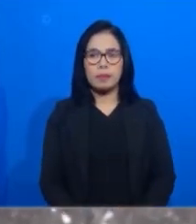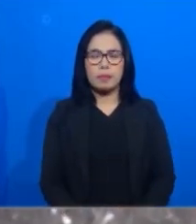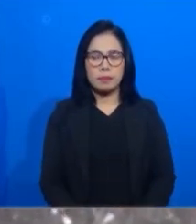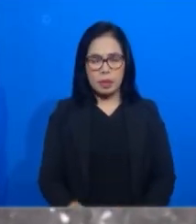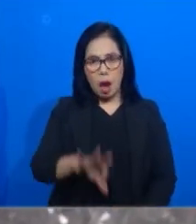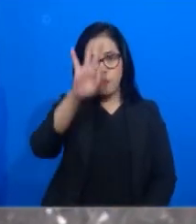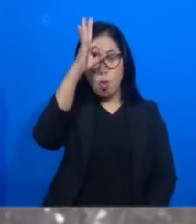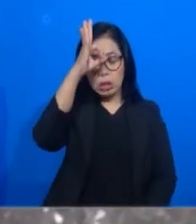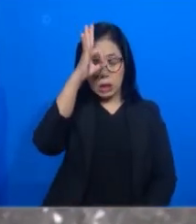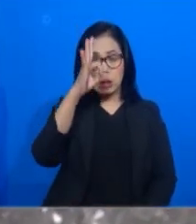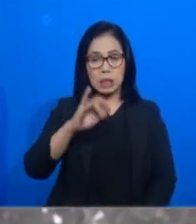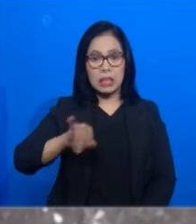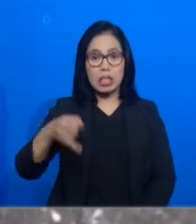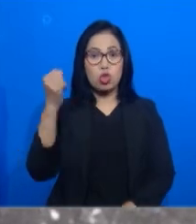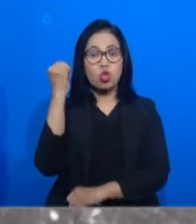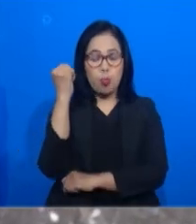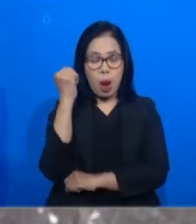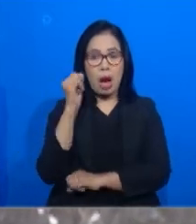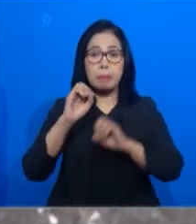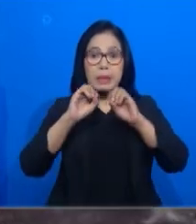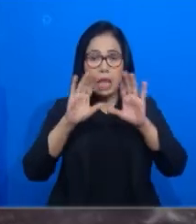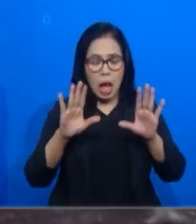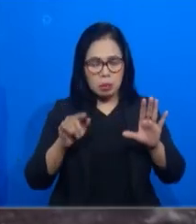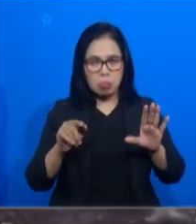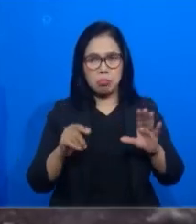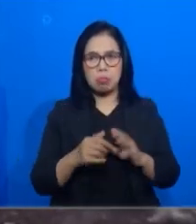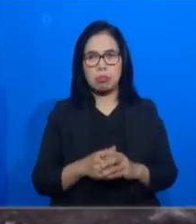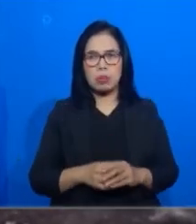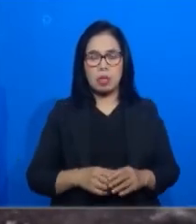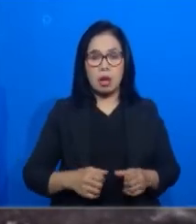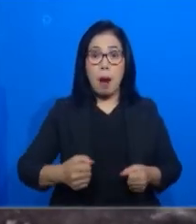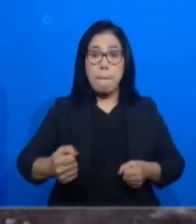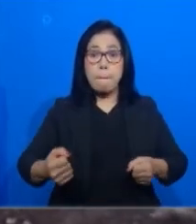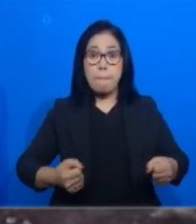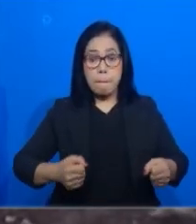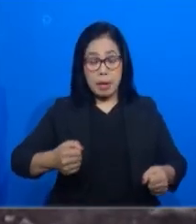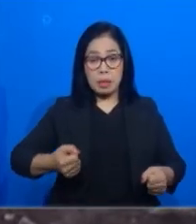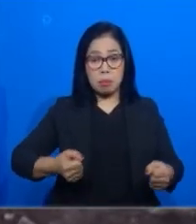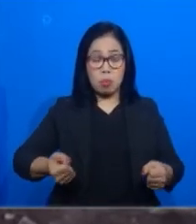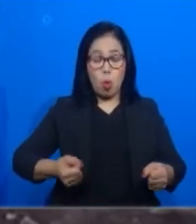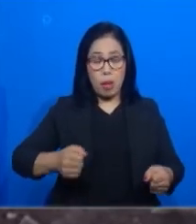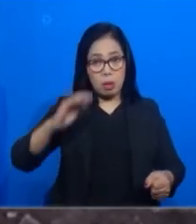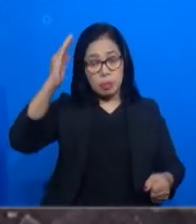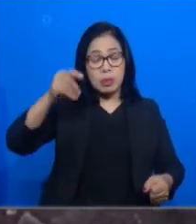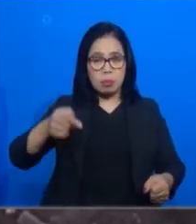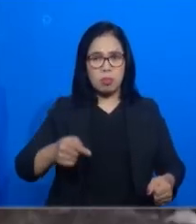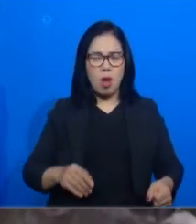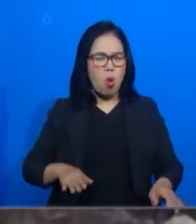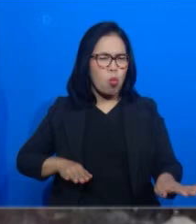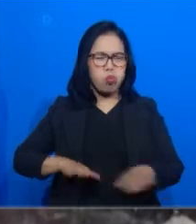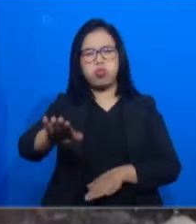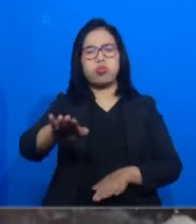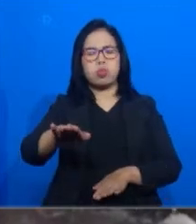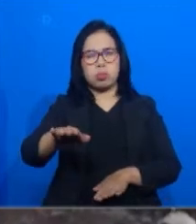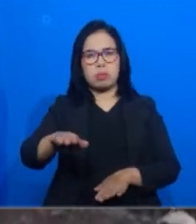Polres Jombang menjelaskan dari keterangan saksi mata, minibus melaju dengan kecepatan tinggi. Saat tiba di lokasi, minibus mengarah ke